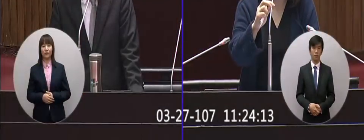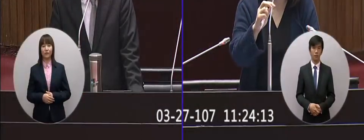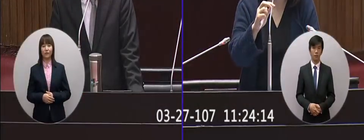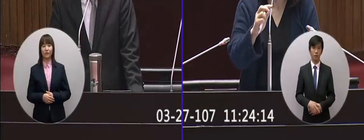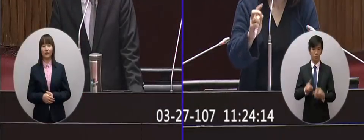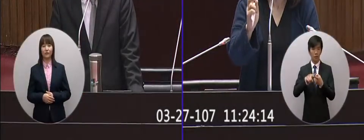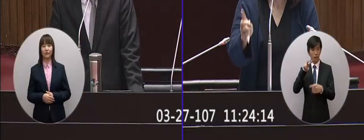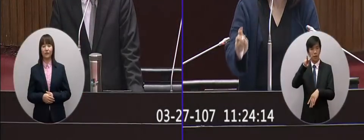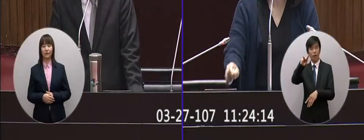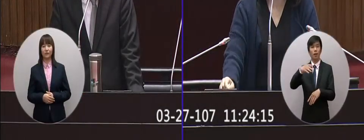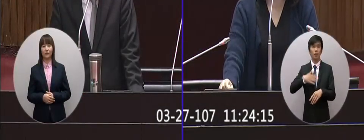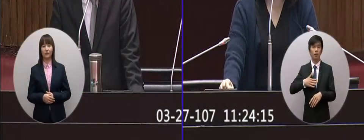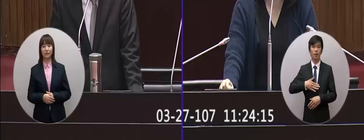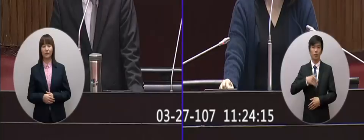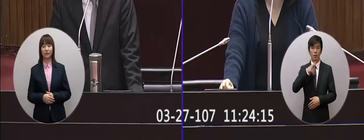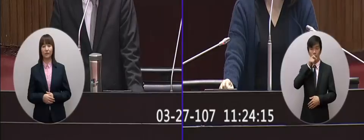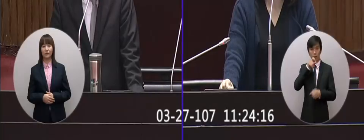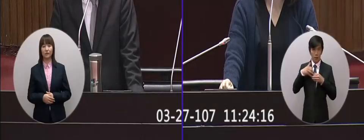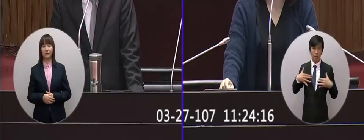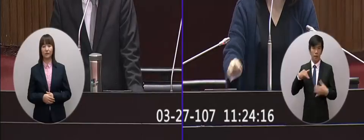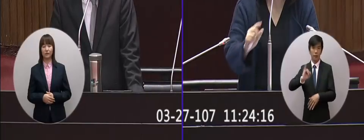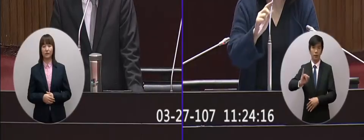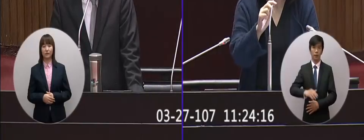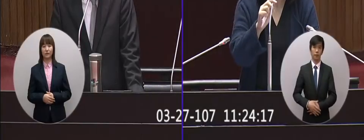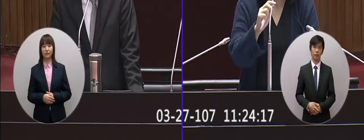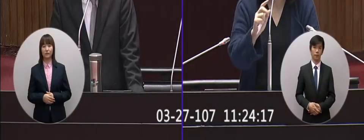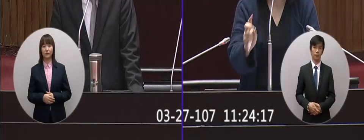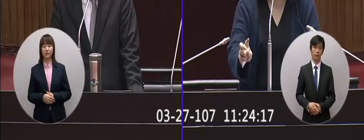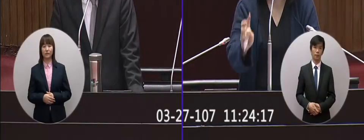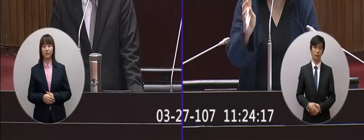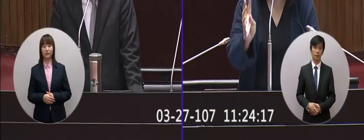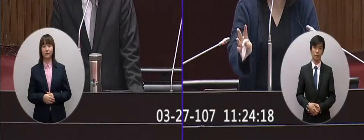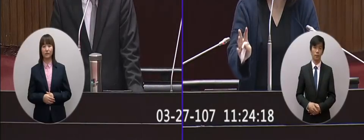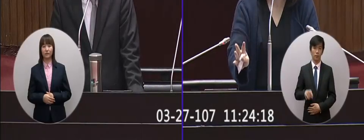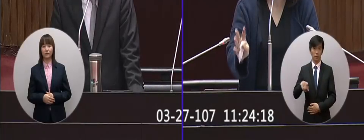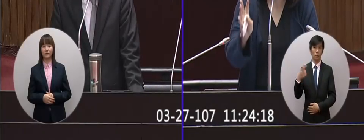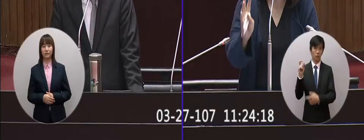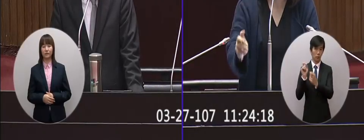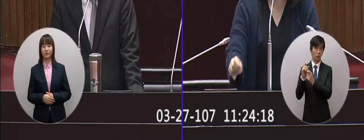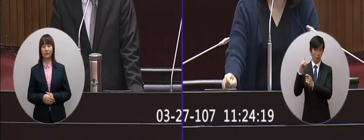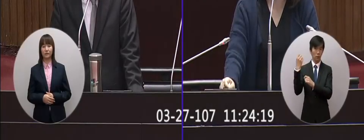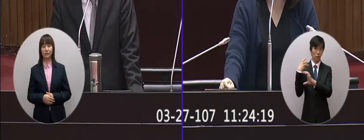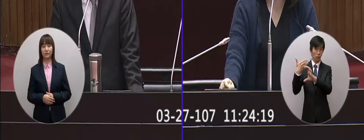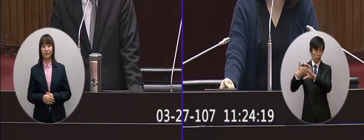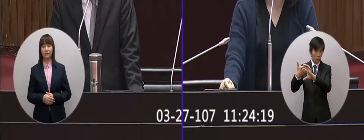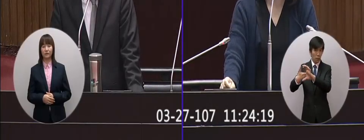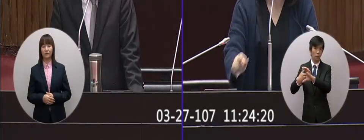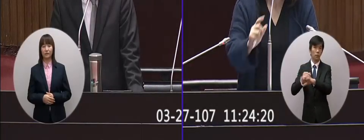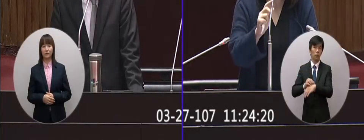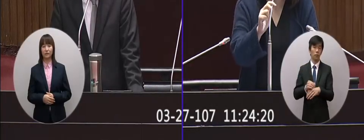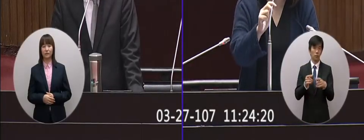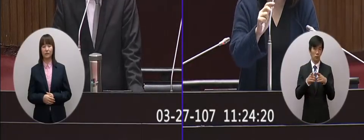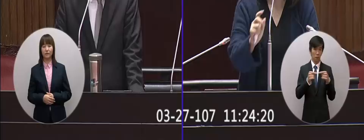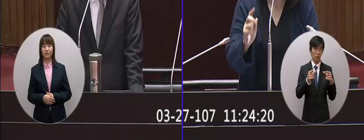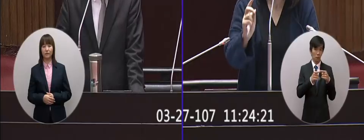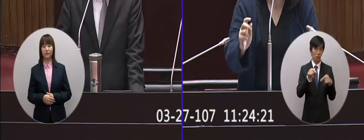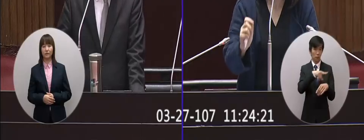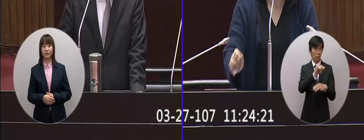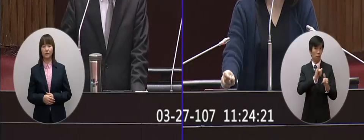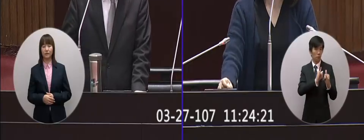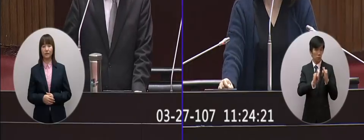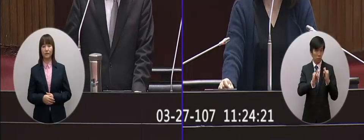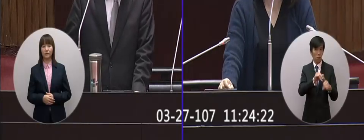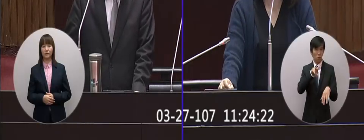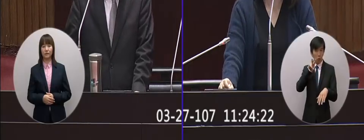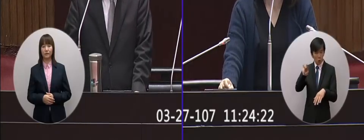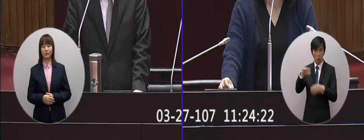鸡排妹哦。鸡排妹最近有一个新闻哦，其实可能也让这个日本的这样的一个友人哦，也